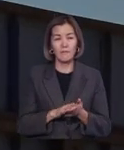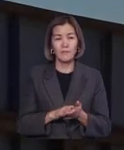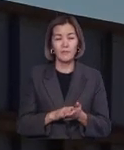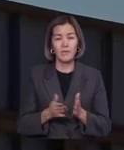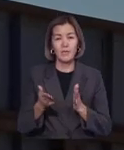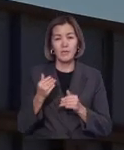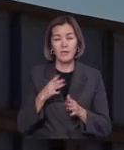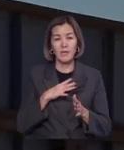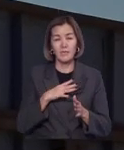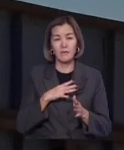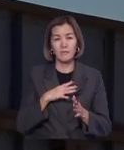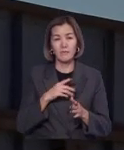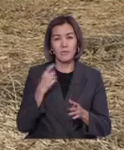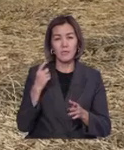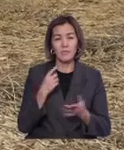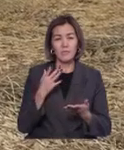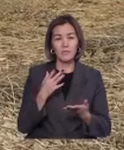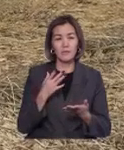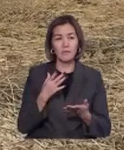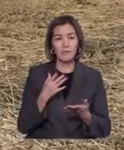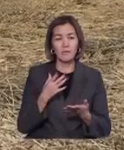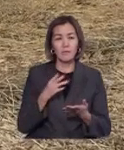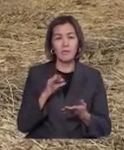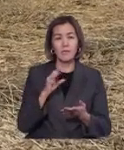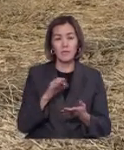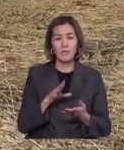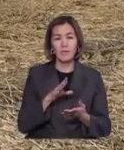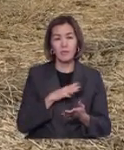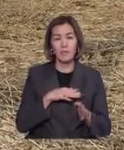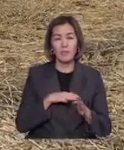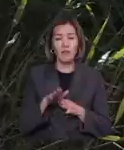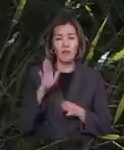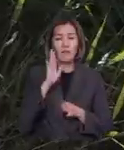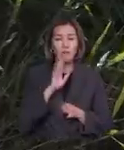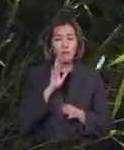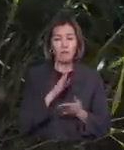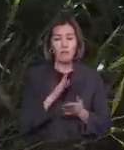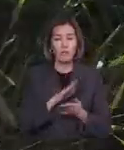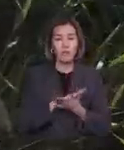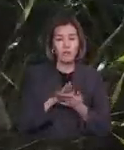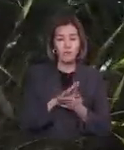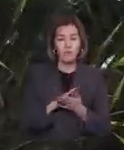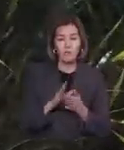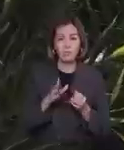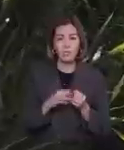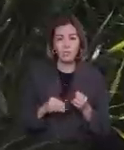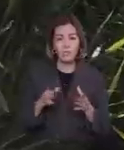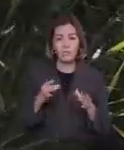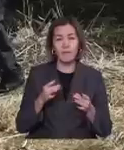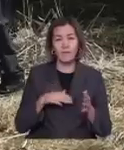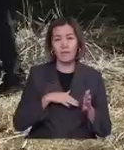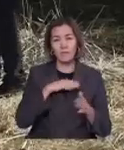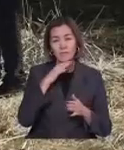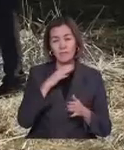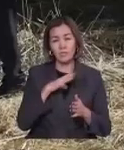этого года порадовала крестьян обильными осадками. Река Каратал была полна водой. Пруды расчищены, и на поля влага поступала в